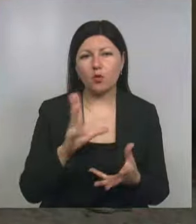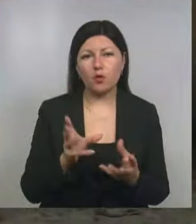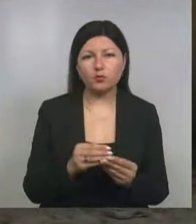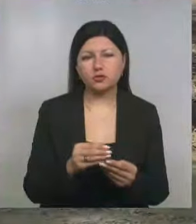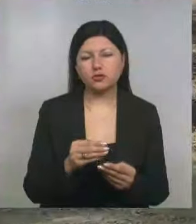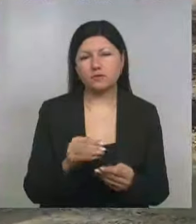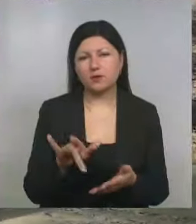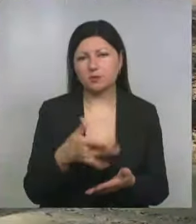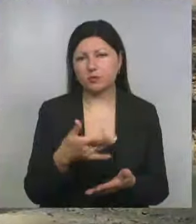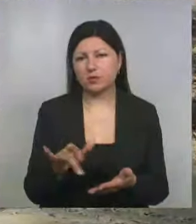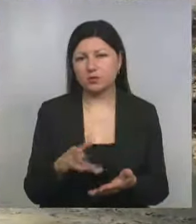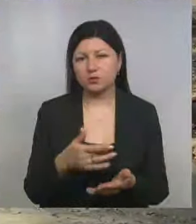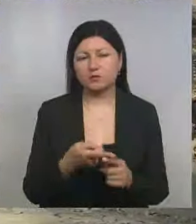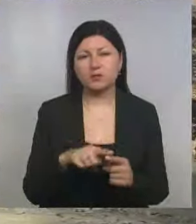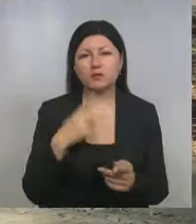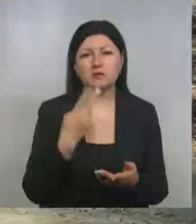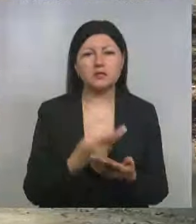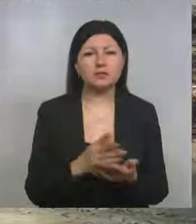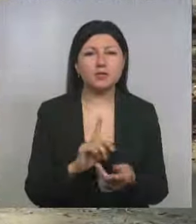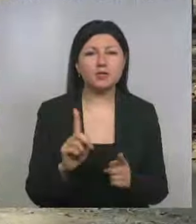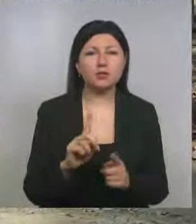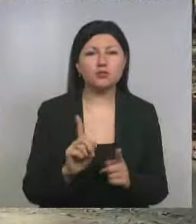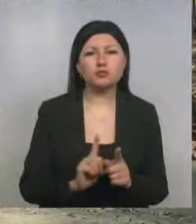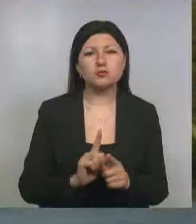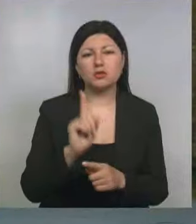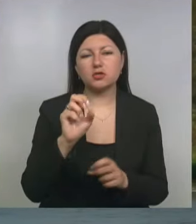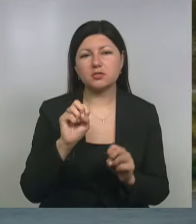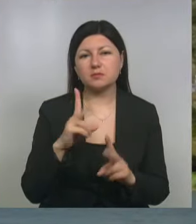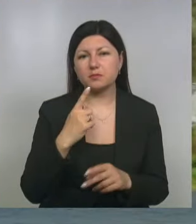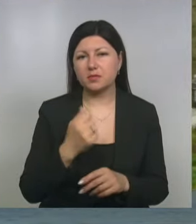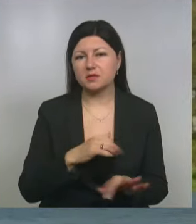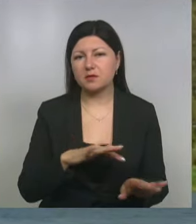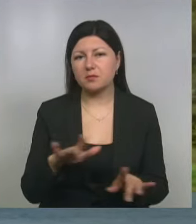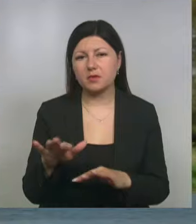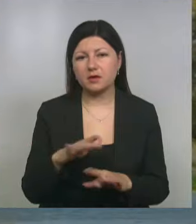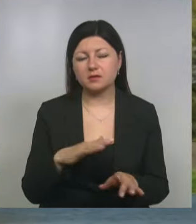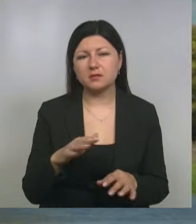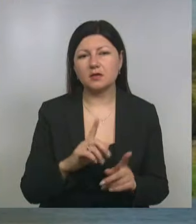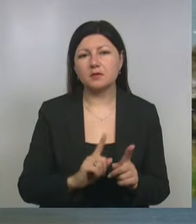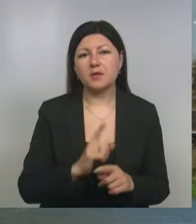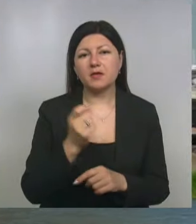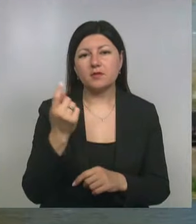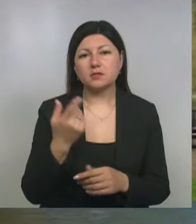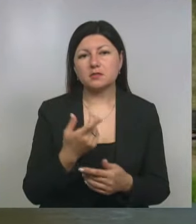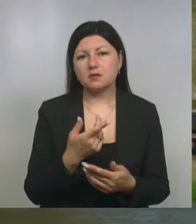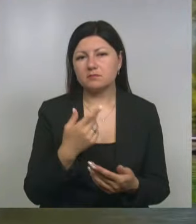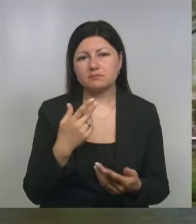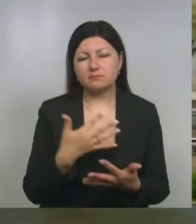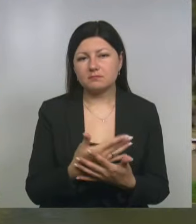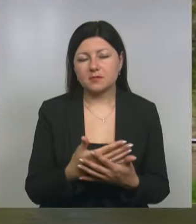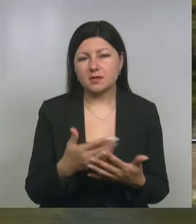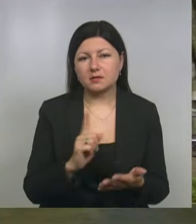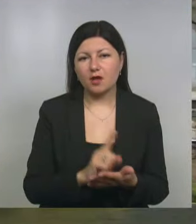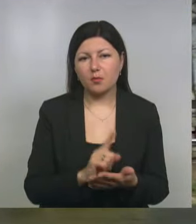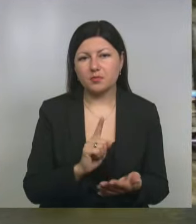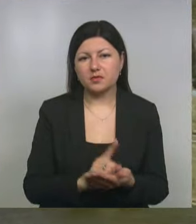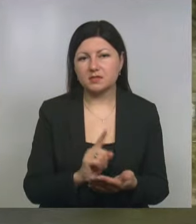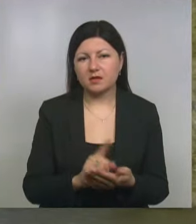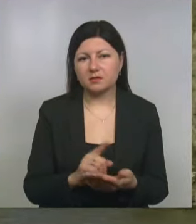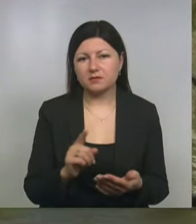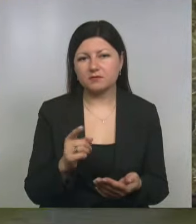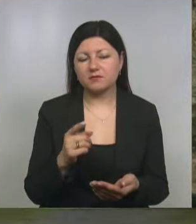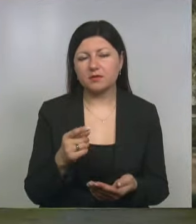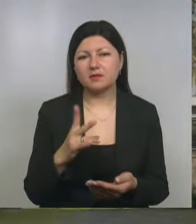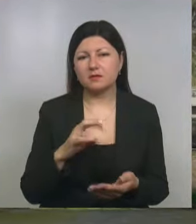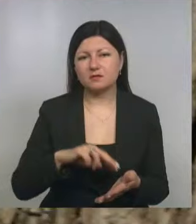расходов. И это несмотря на то, что с начала спецоперации у нашего субъекта появился ряд непредвиденных обязательств.